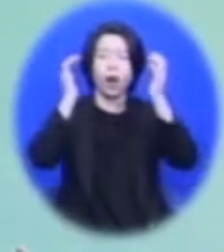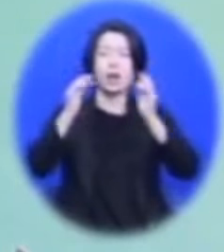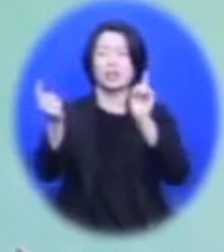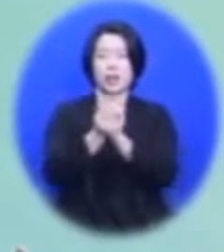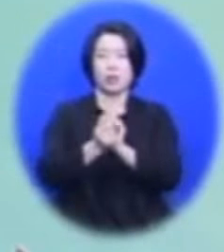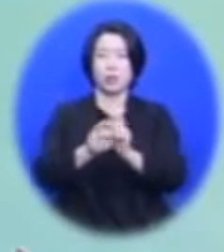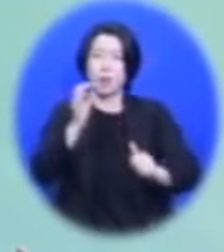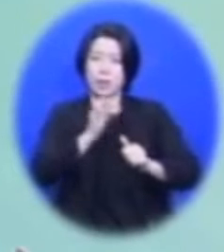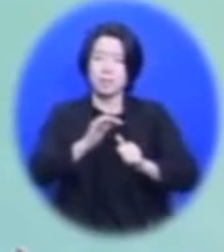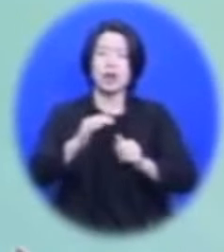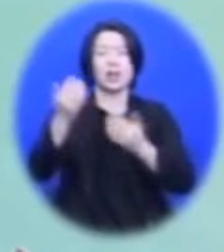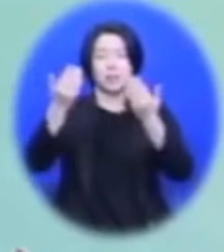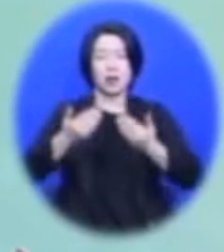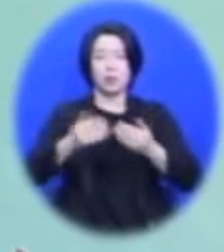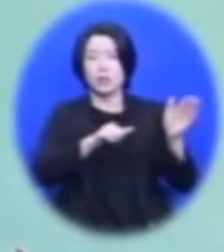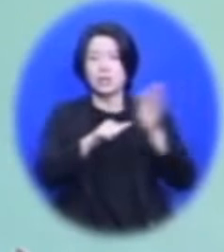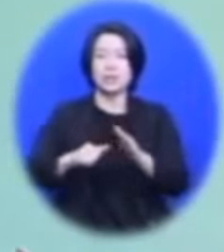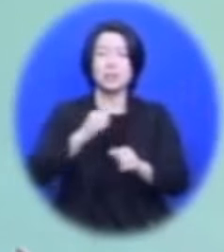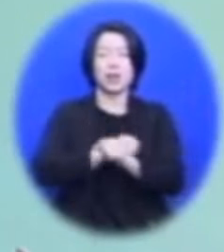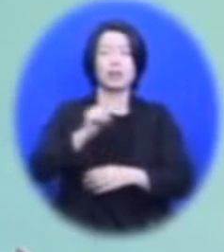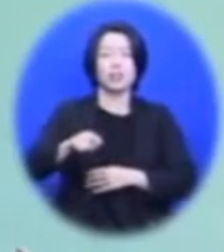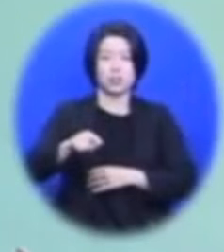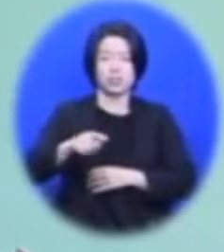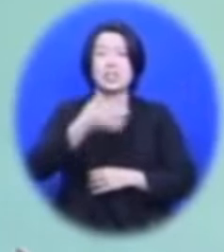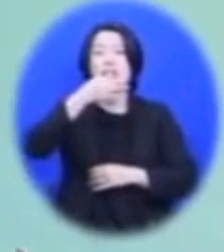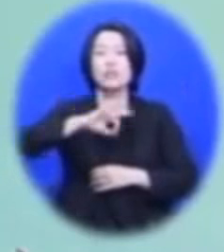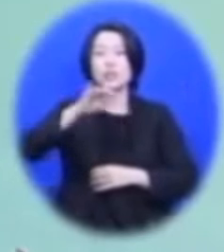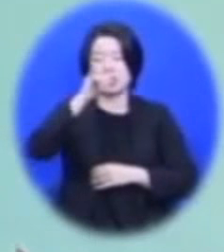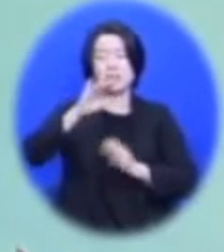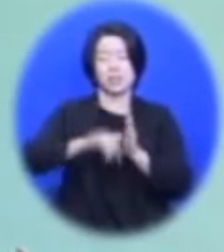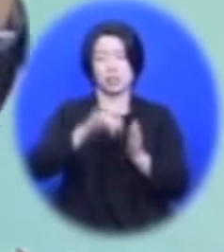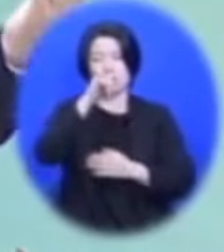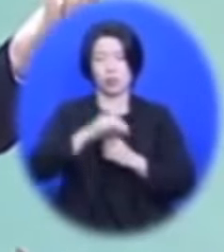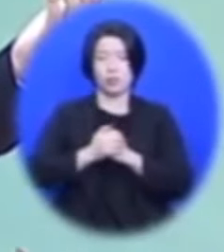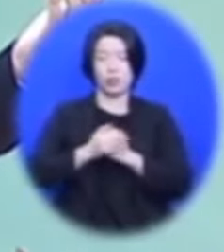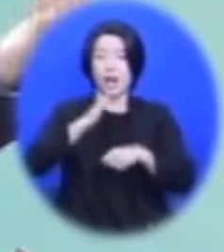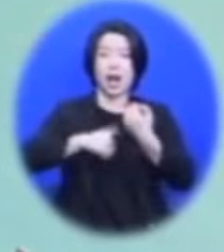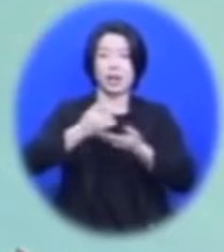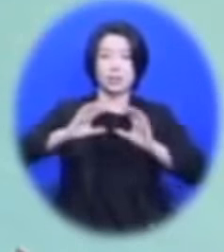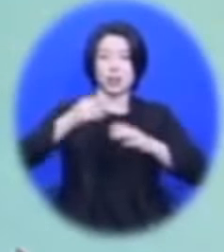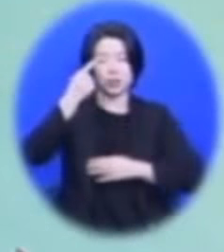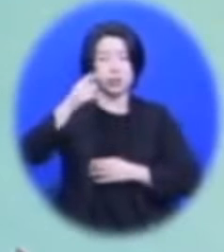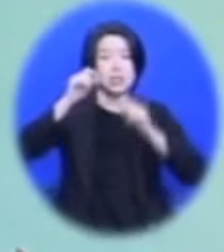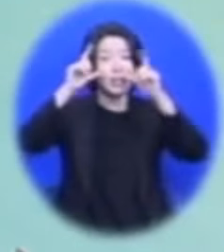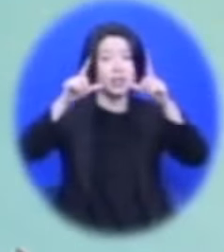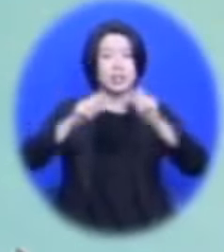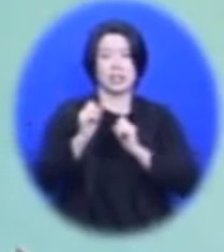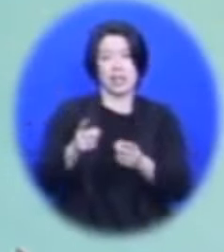핍박을 당하고 실패를 했던 것이 유익하기도 합니다. 하나님의 나라의 눈이 열리는 계기가 되었기